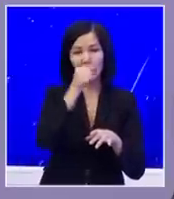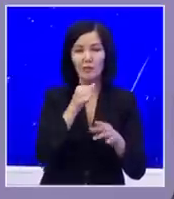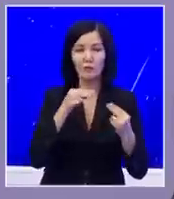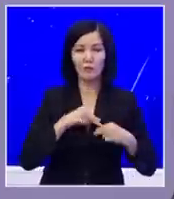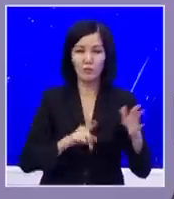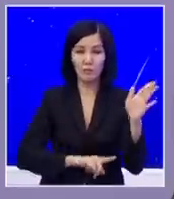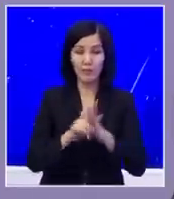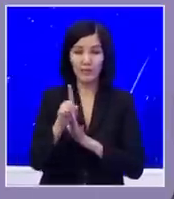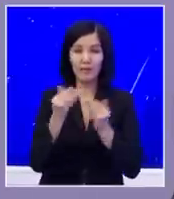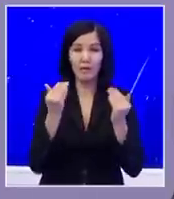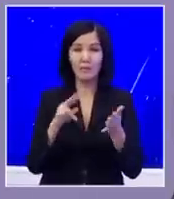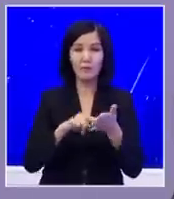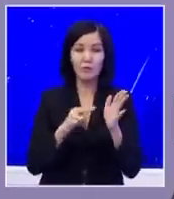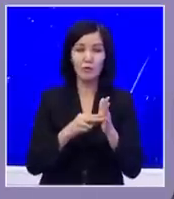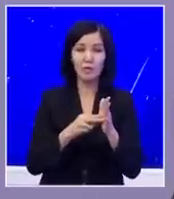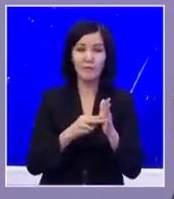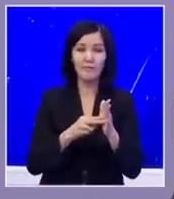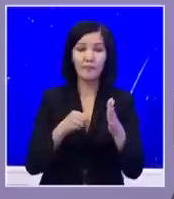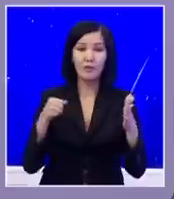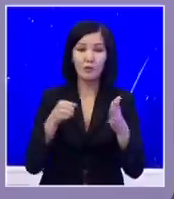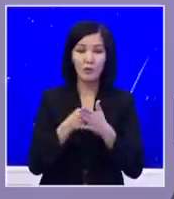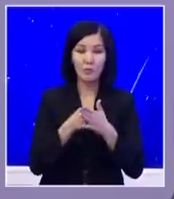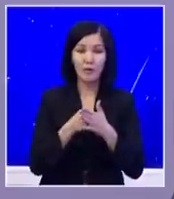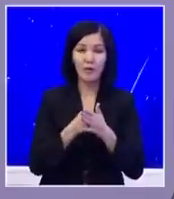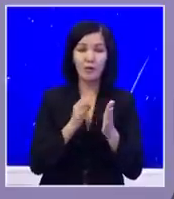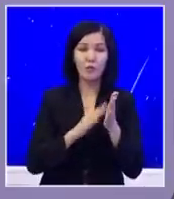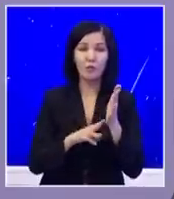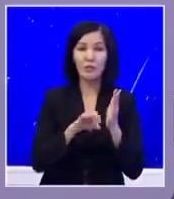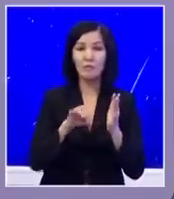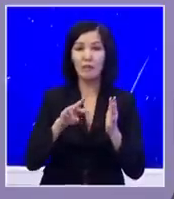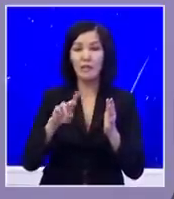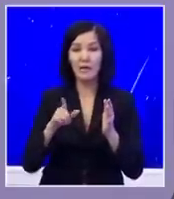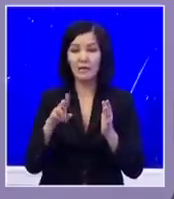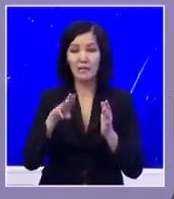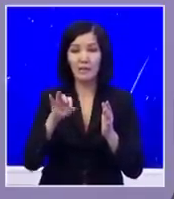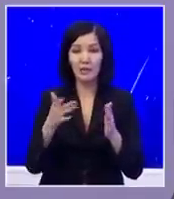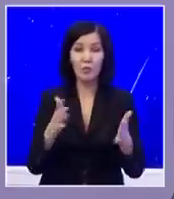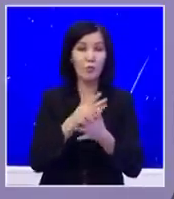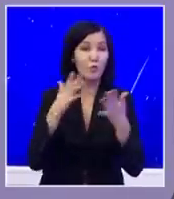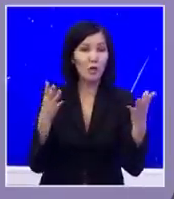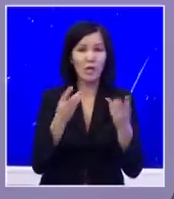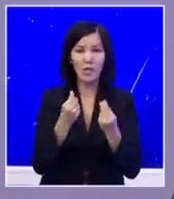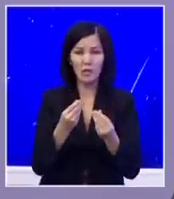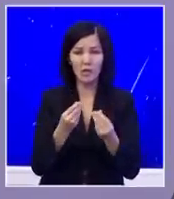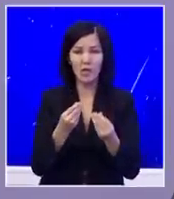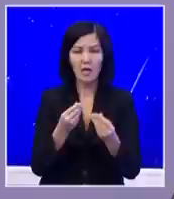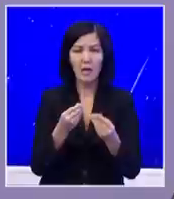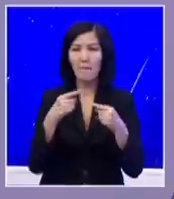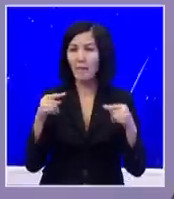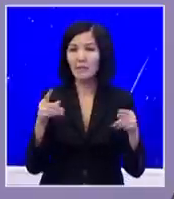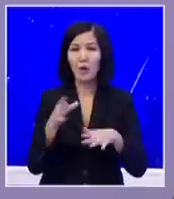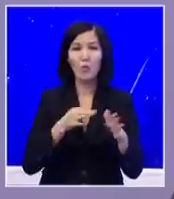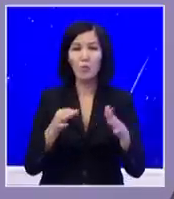жүрмін. Қазір бюджет развития области достиг такой суммы 90 миллиард теңге. Это очень большая. Көп областарда ондай